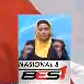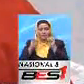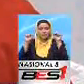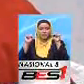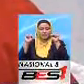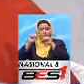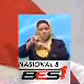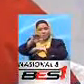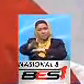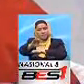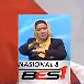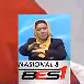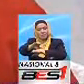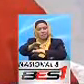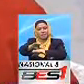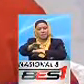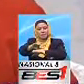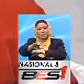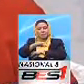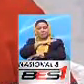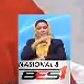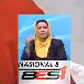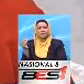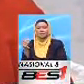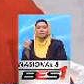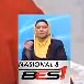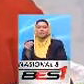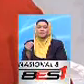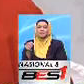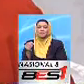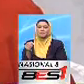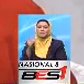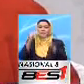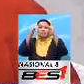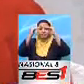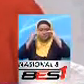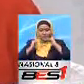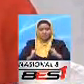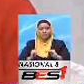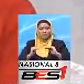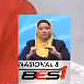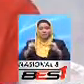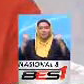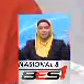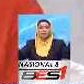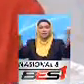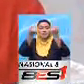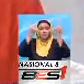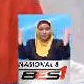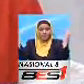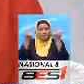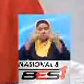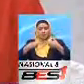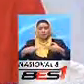pada petang tersebut dan diikuti dengan Majlis perasmian perhimpunan